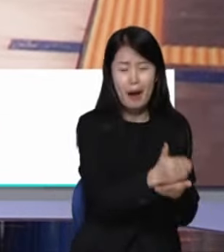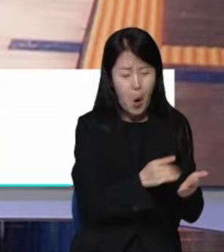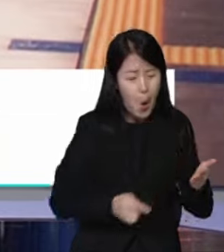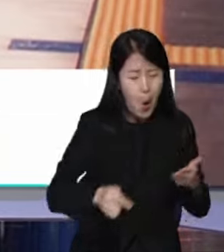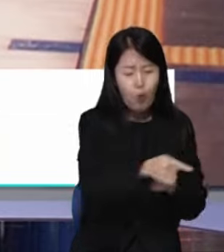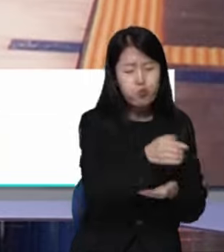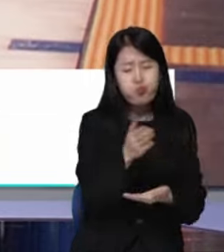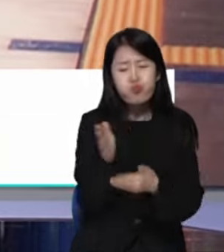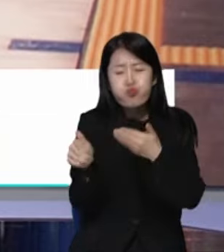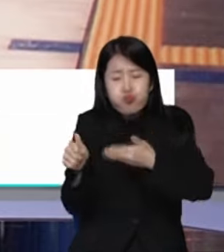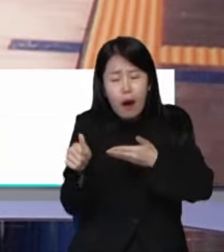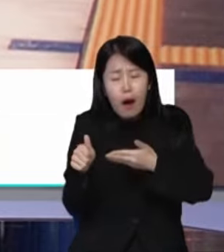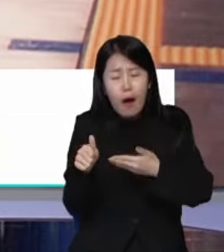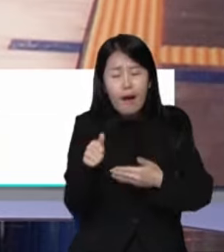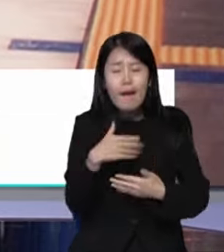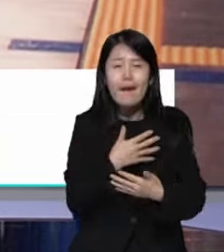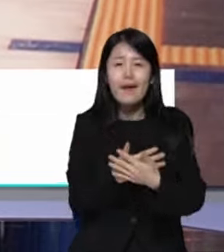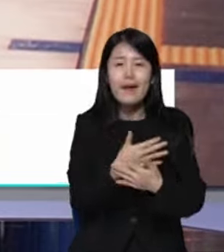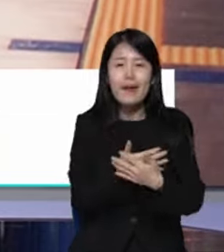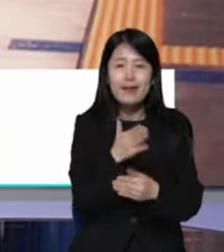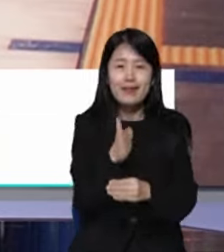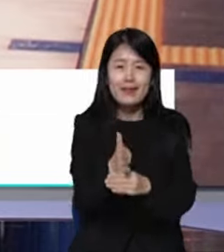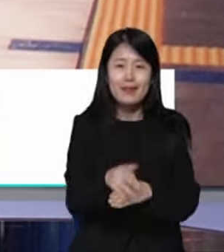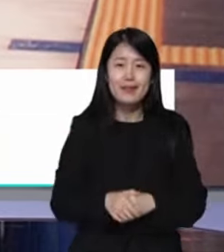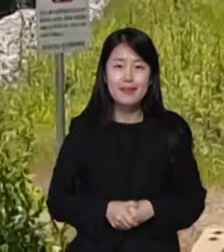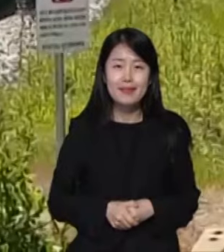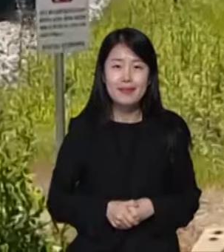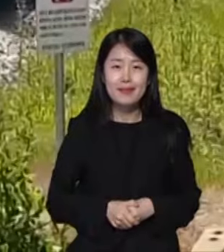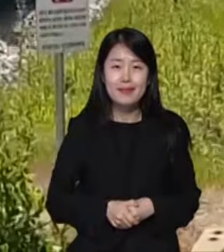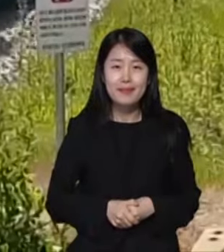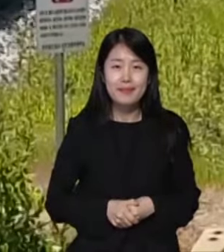있습니다. 박성호 기자가 보도합니다.